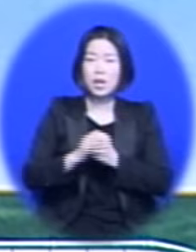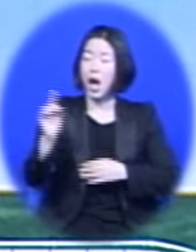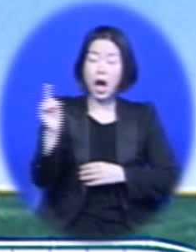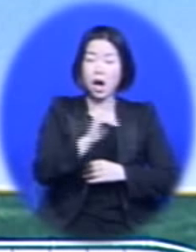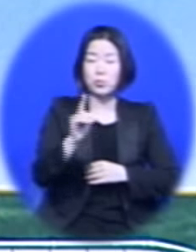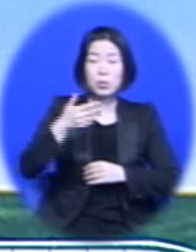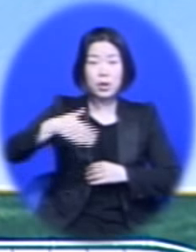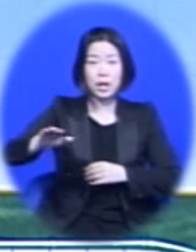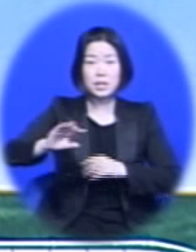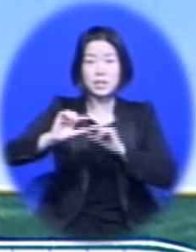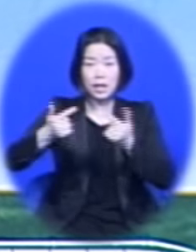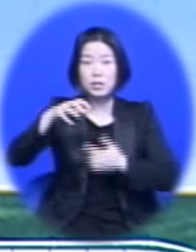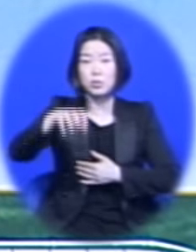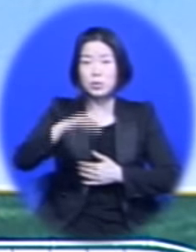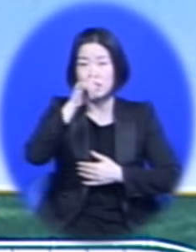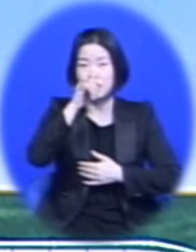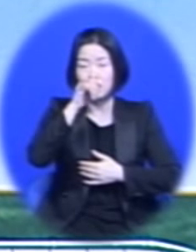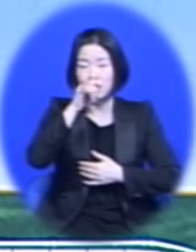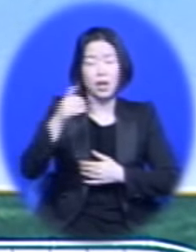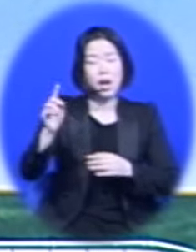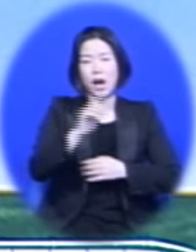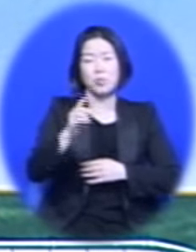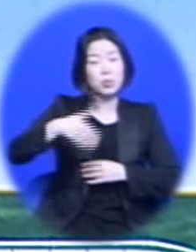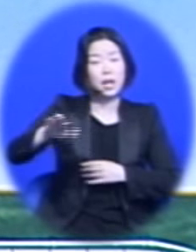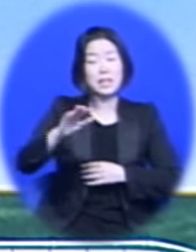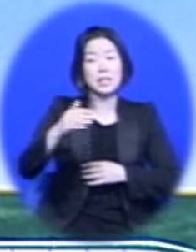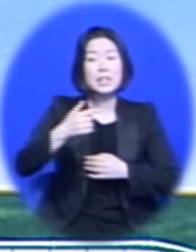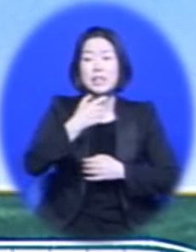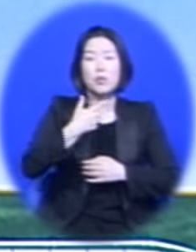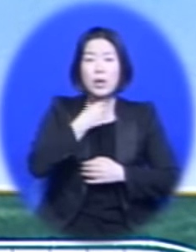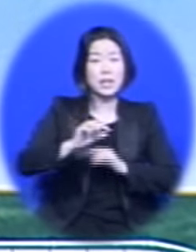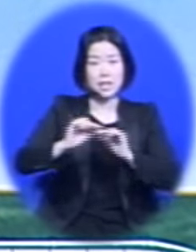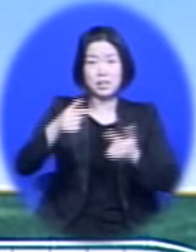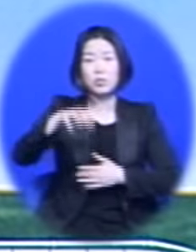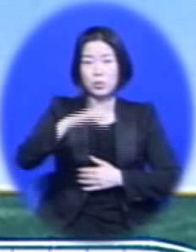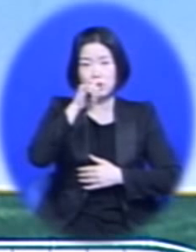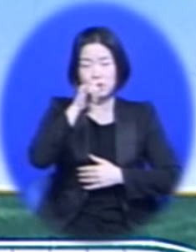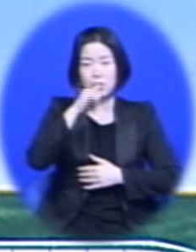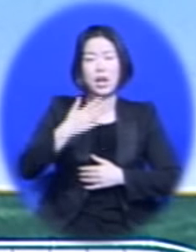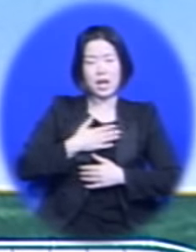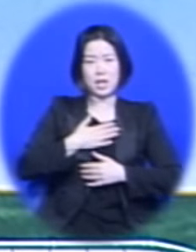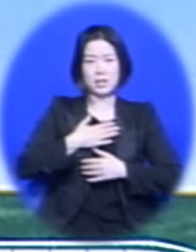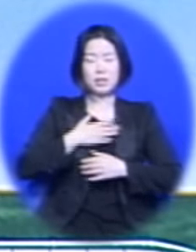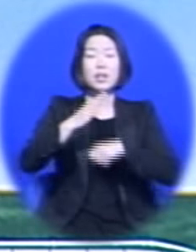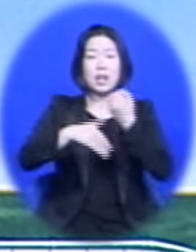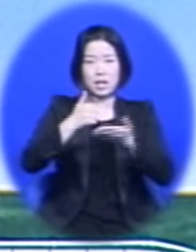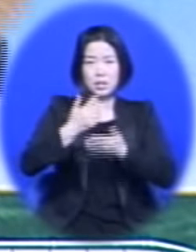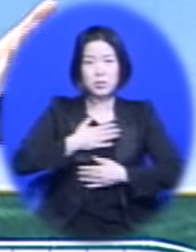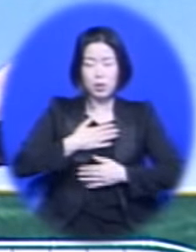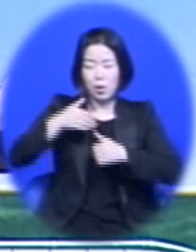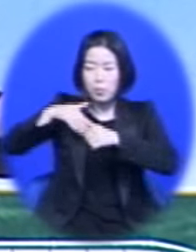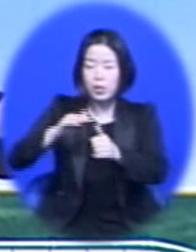아무도 안 가는 데가 있으면, 아무도 가기 싫어하는 데가 있으면 하나님 저를 보내주세요.